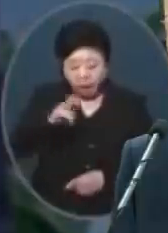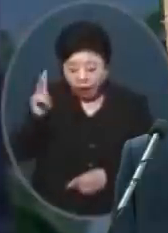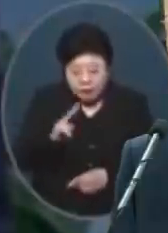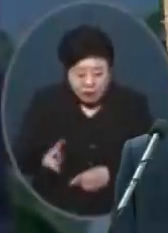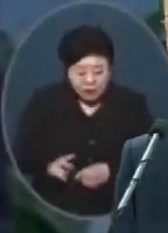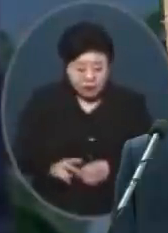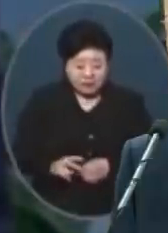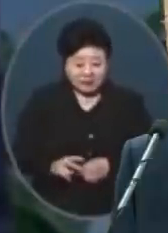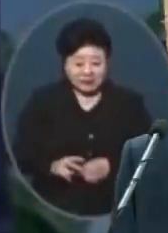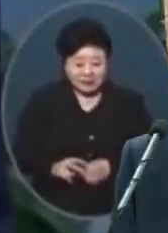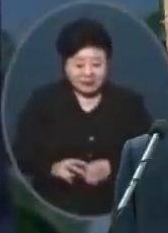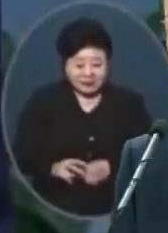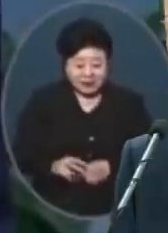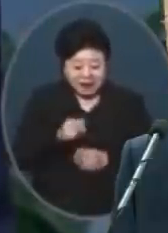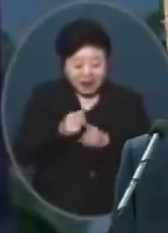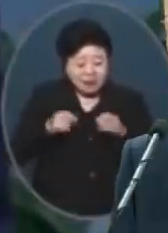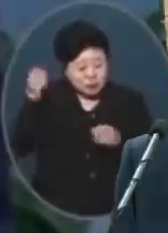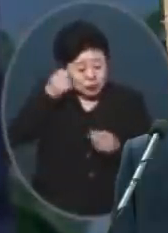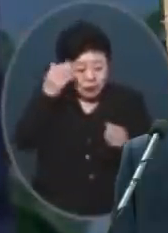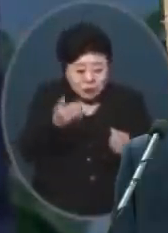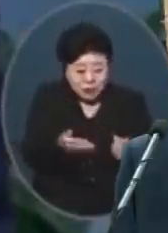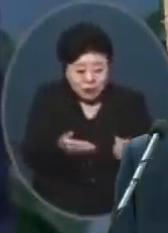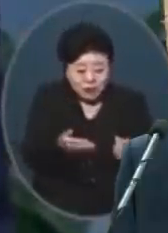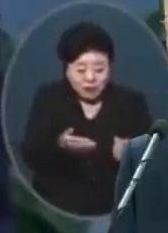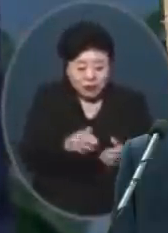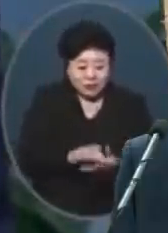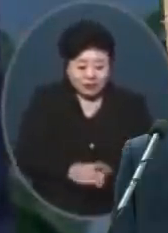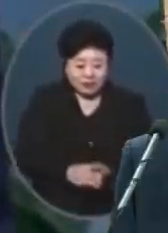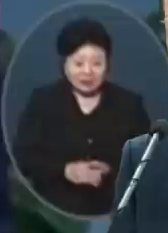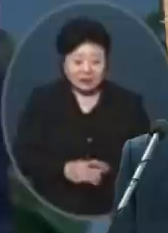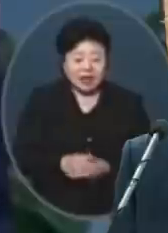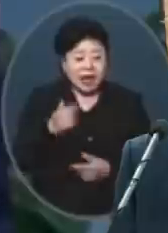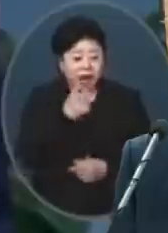갑자기 하나님 성령께서 가슴을